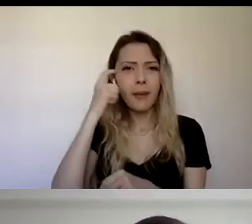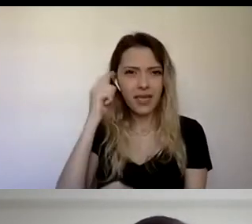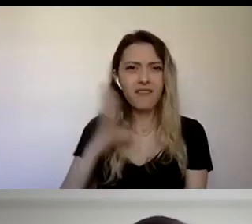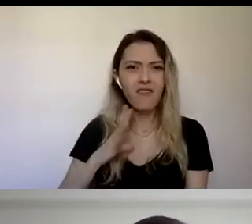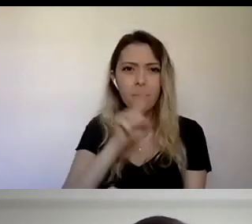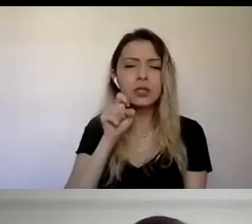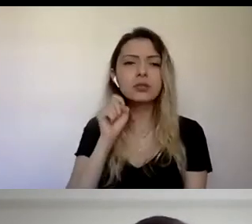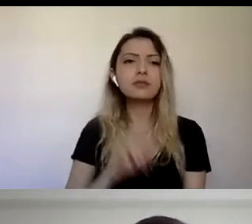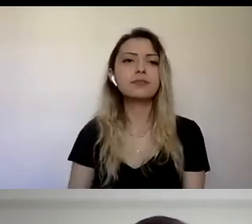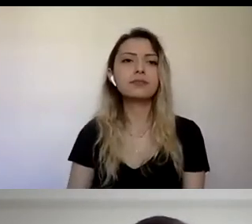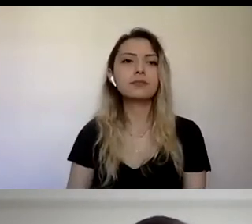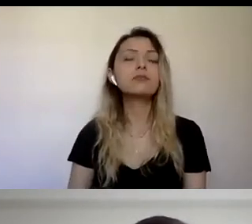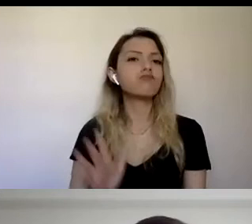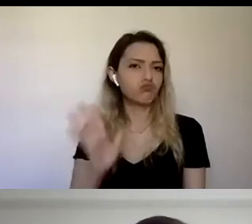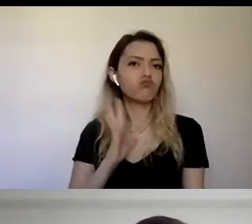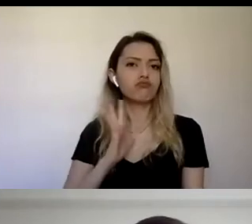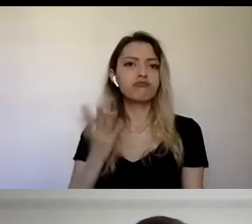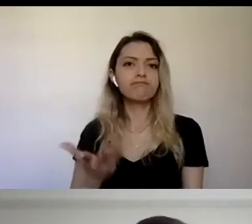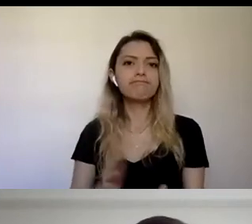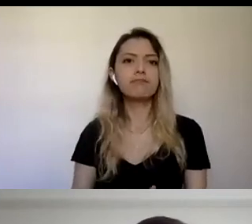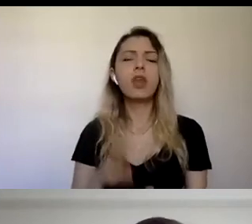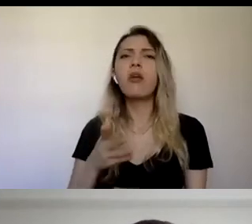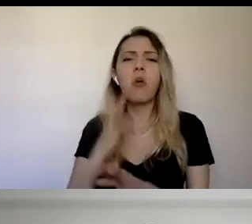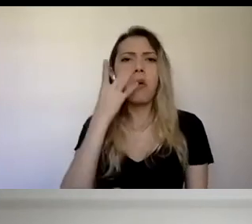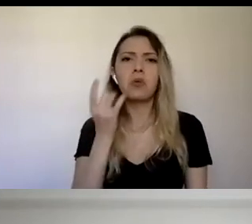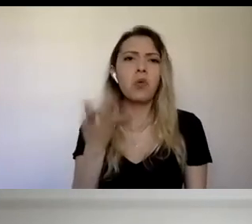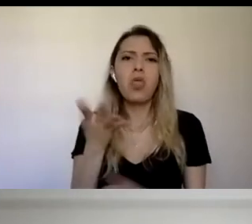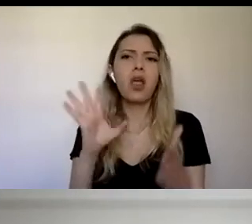Var. Hani doğrudan göstergelerle alakalı olmamakla beraber sorular